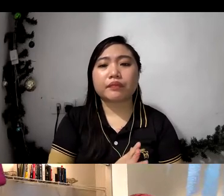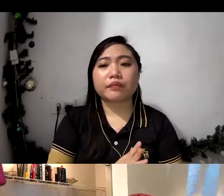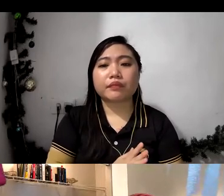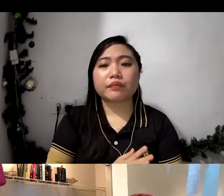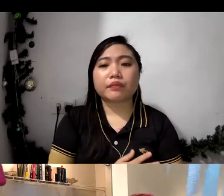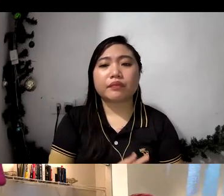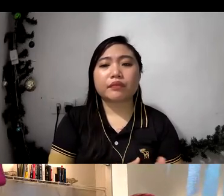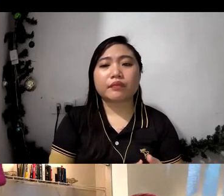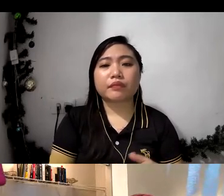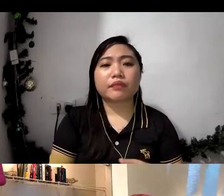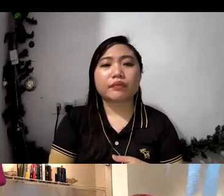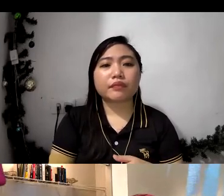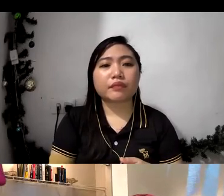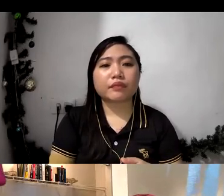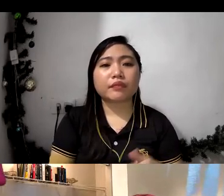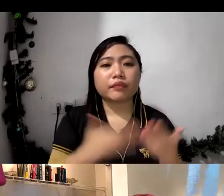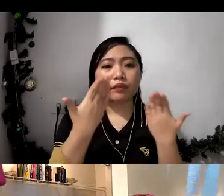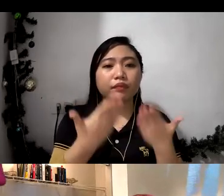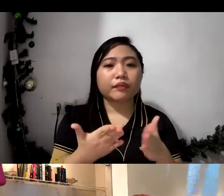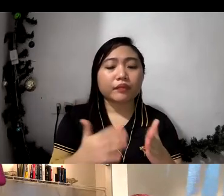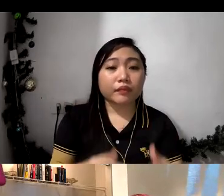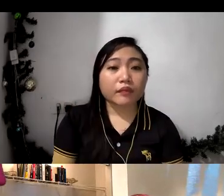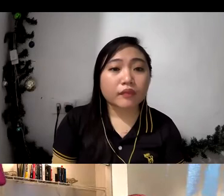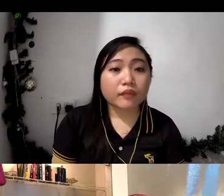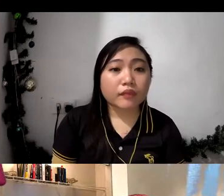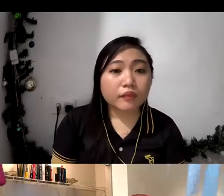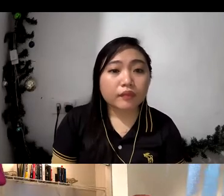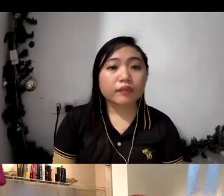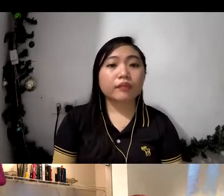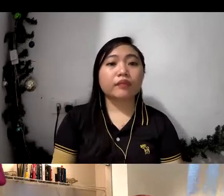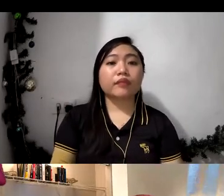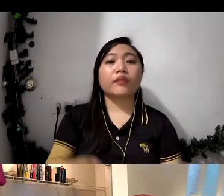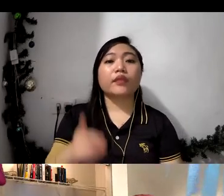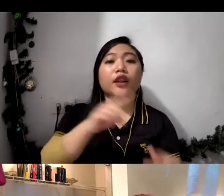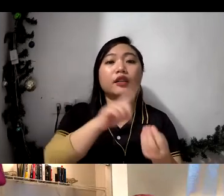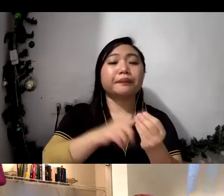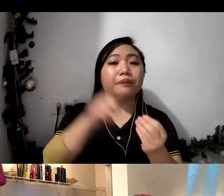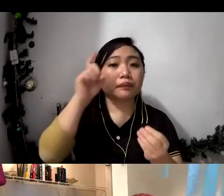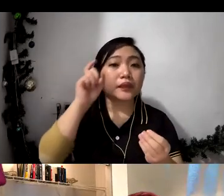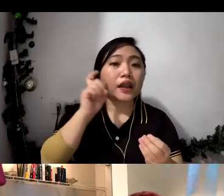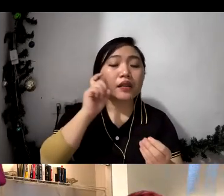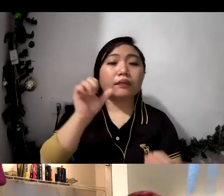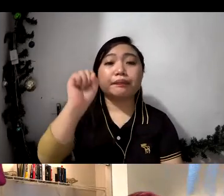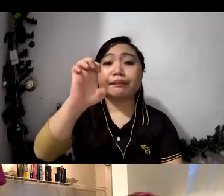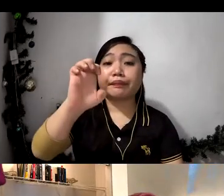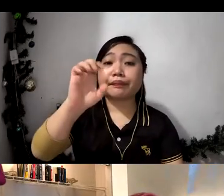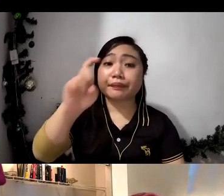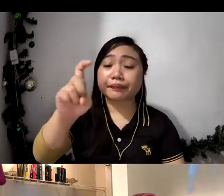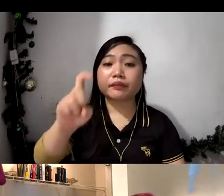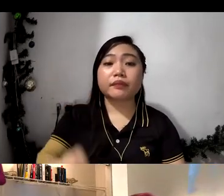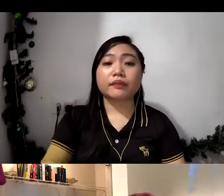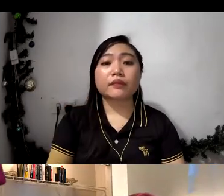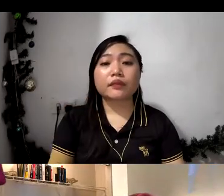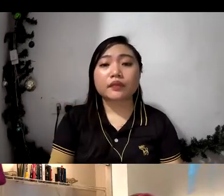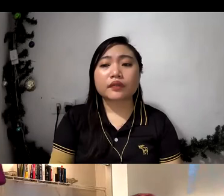okay. So ito pong ating ano, sex, no? Sex yung unang inaano natin, no? Marami nga nagkakamali dito